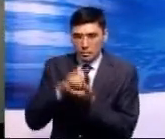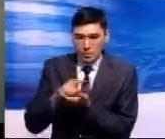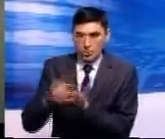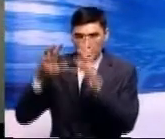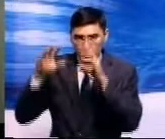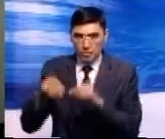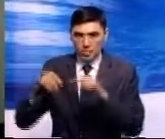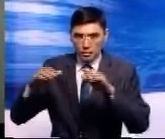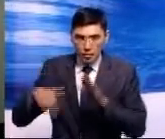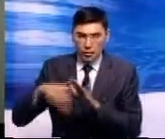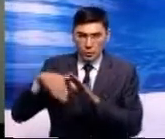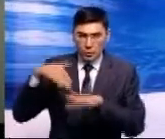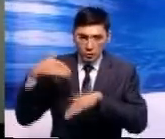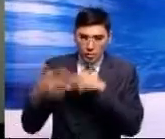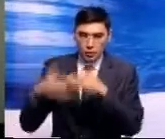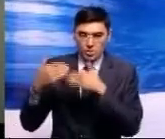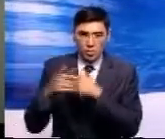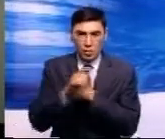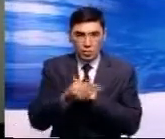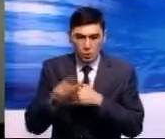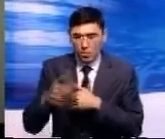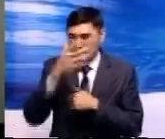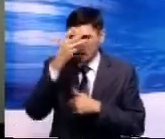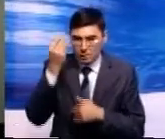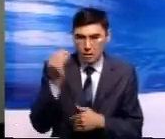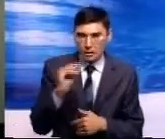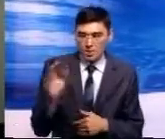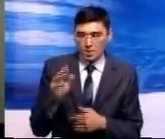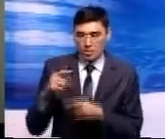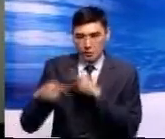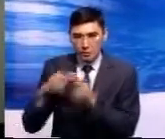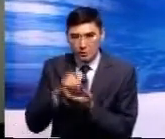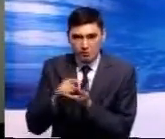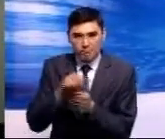возрождался, наш язык, наши обычаи не забывались. Вот. И